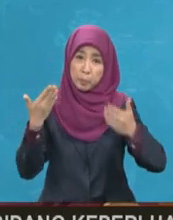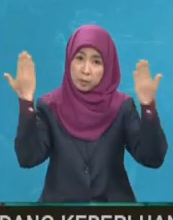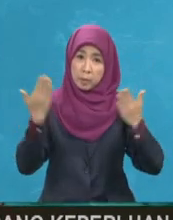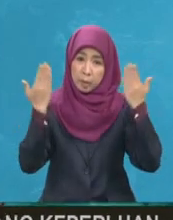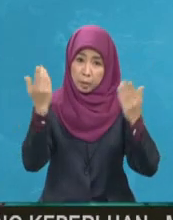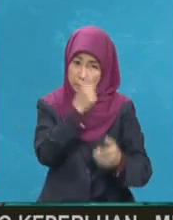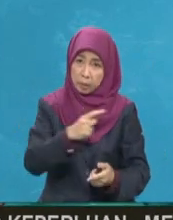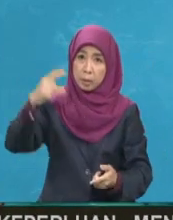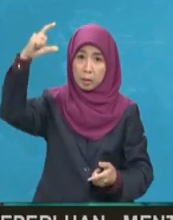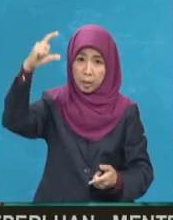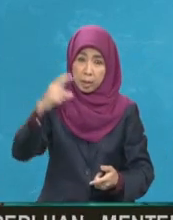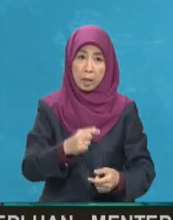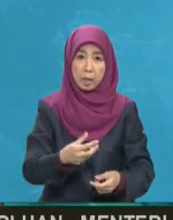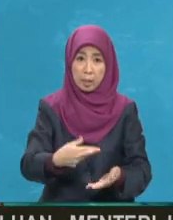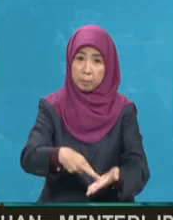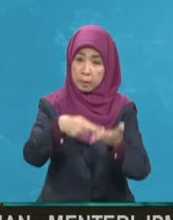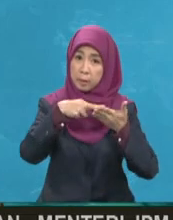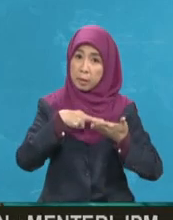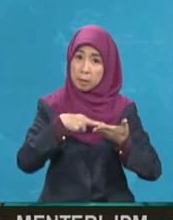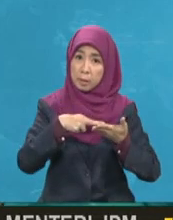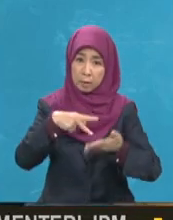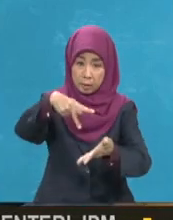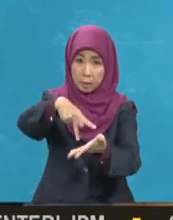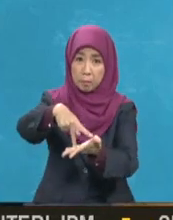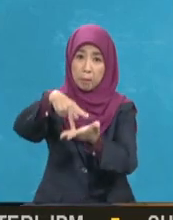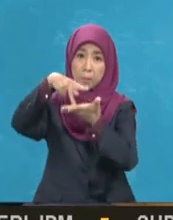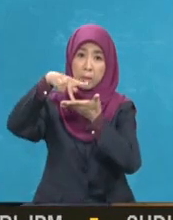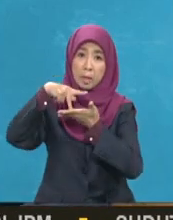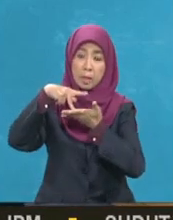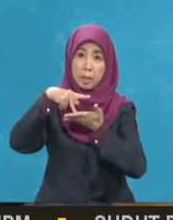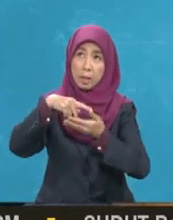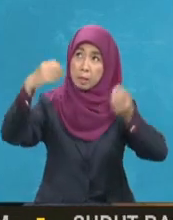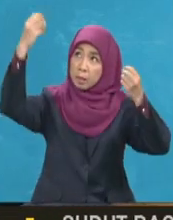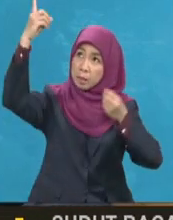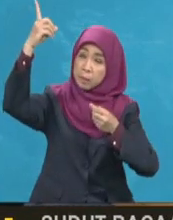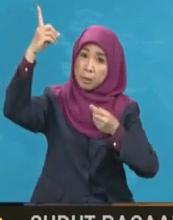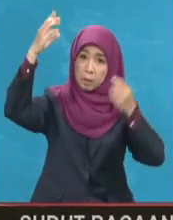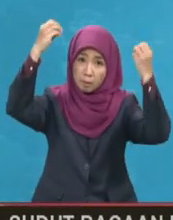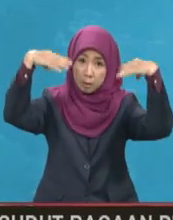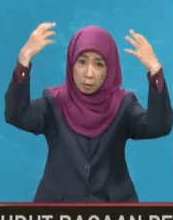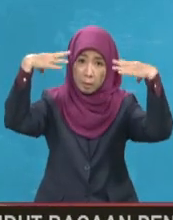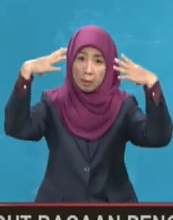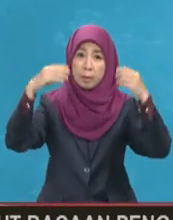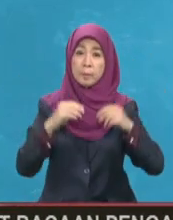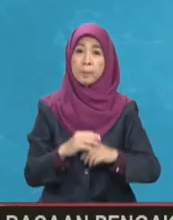lagi bulan penuh keberkatan ini disamping mendapatkan ganjaran pahala daripada Allah subhanahuwata'ala